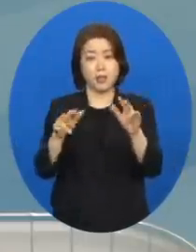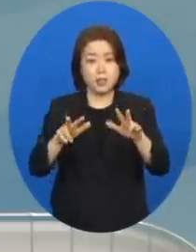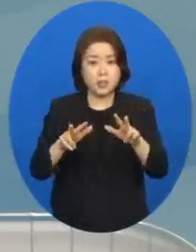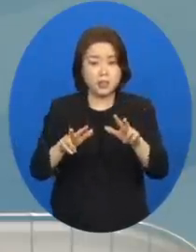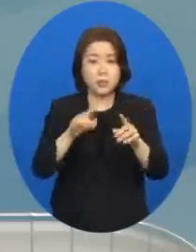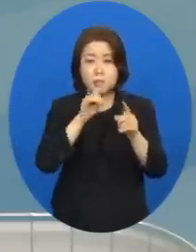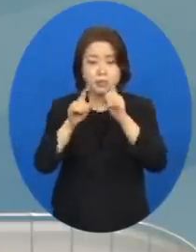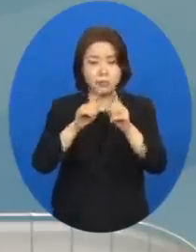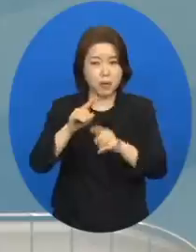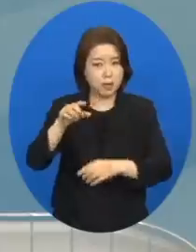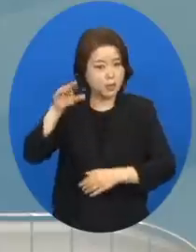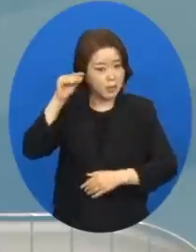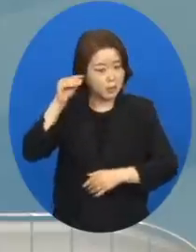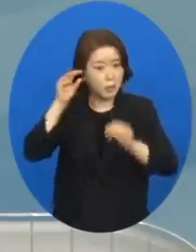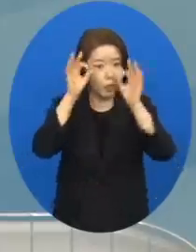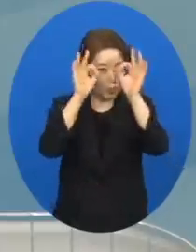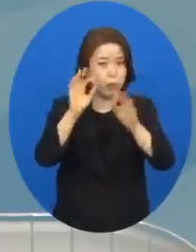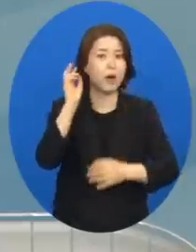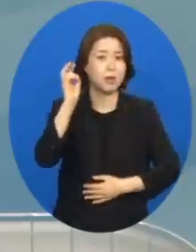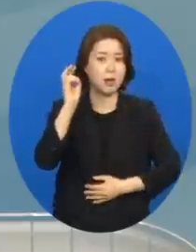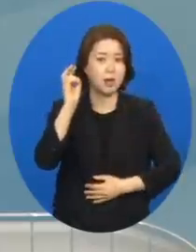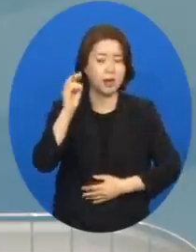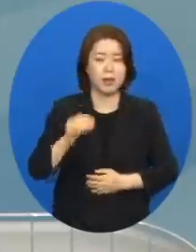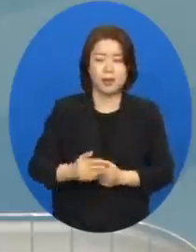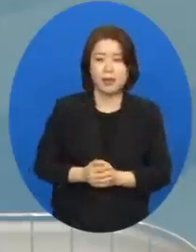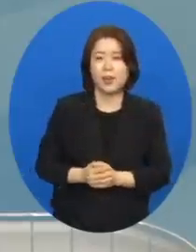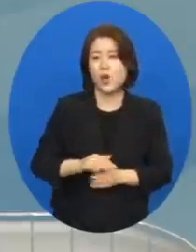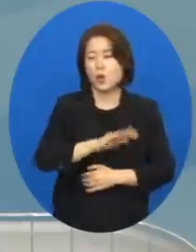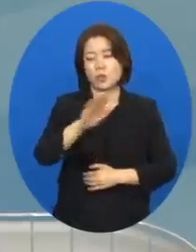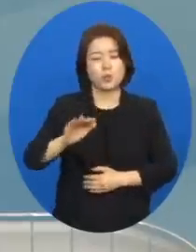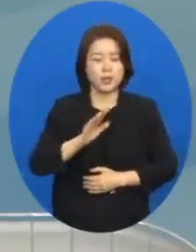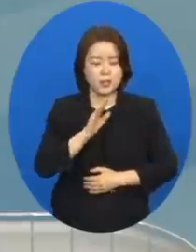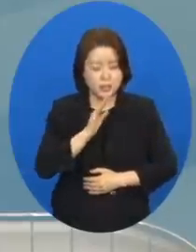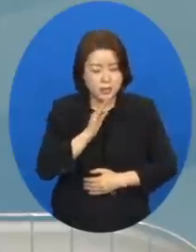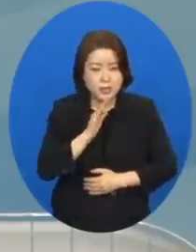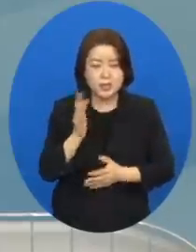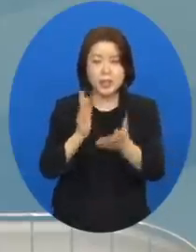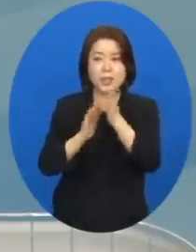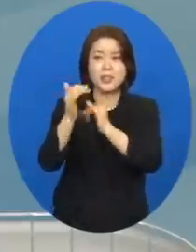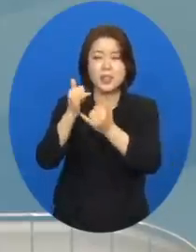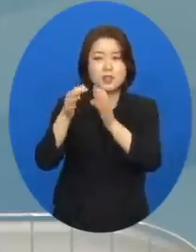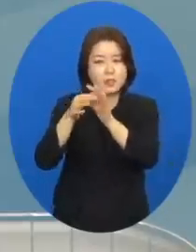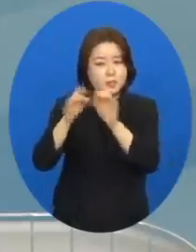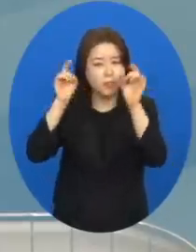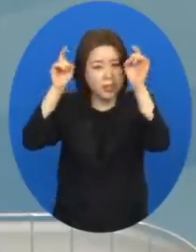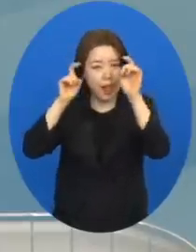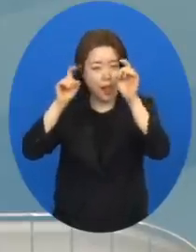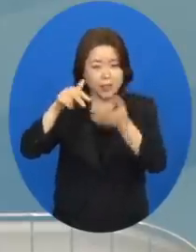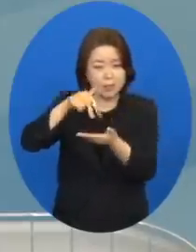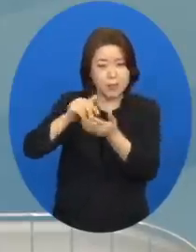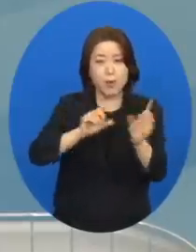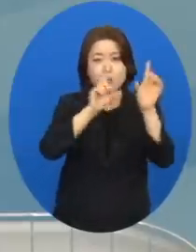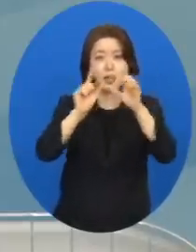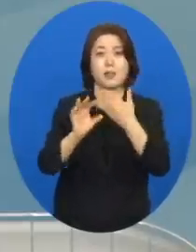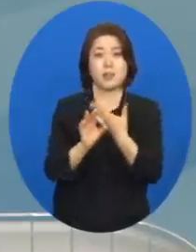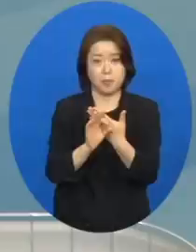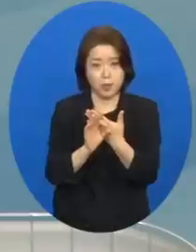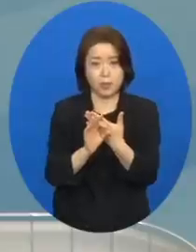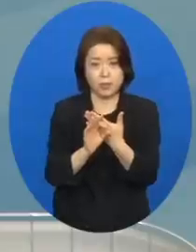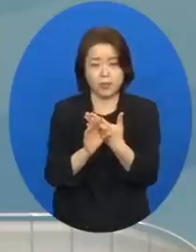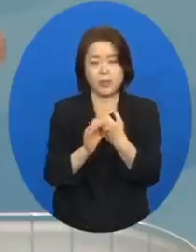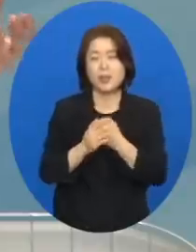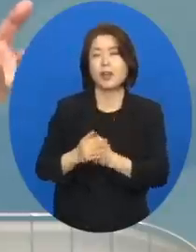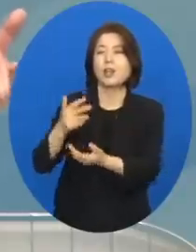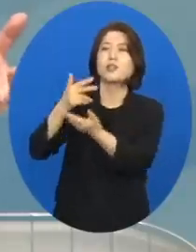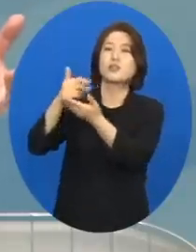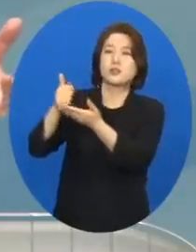말씀을 듣고 계실 텐데, 우리가 진짜 예수님의 양으로 살기 시작하면 그러면